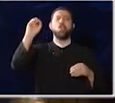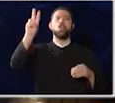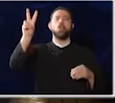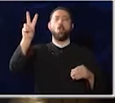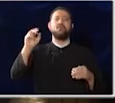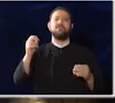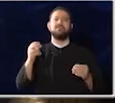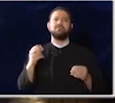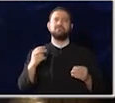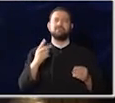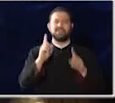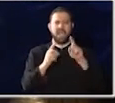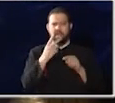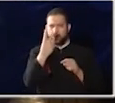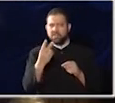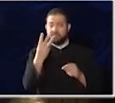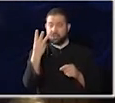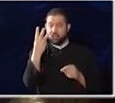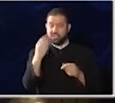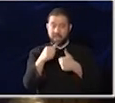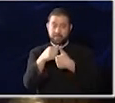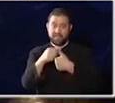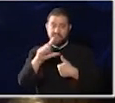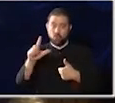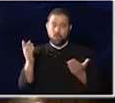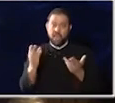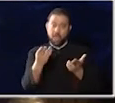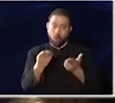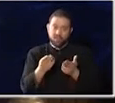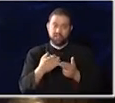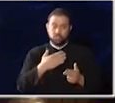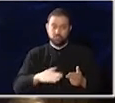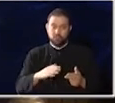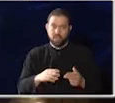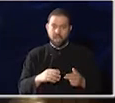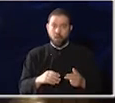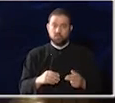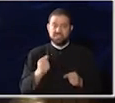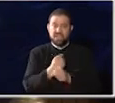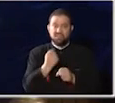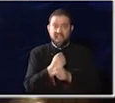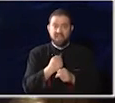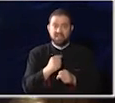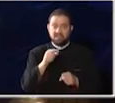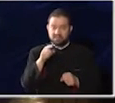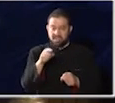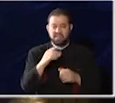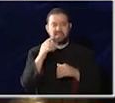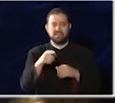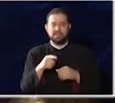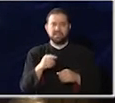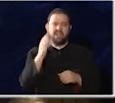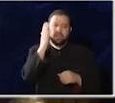Țofar, care vin și încearcă să-l convingă din dorința lor de a-l mângâia, cu